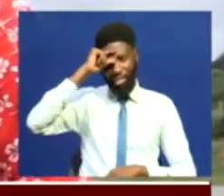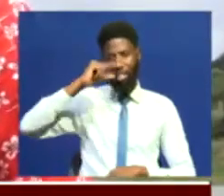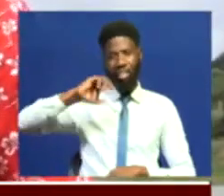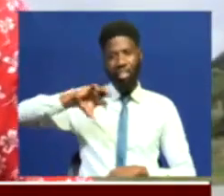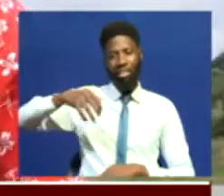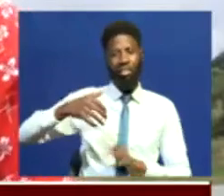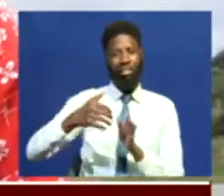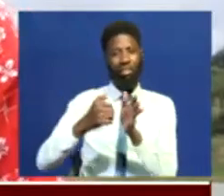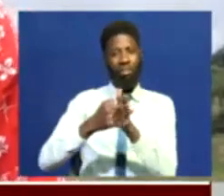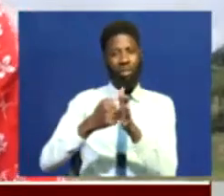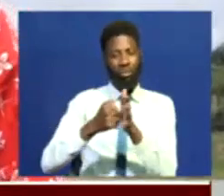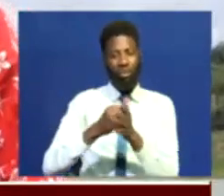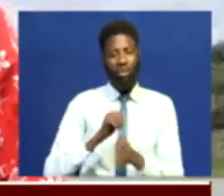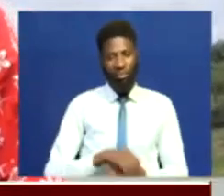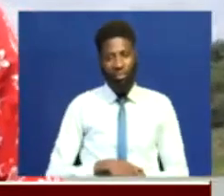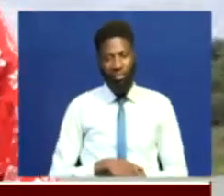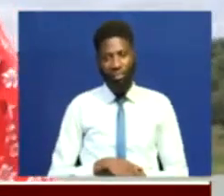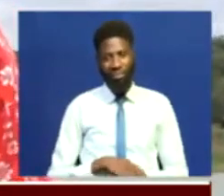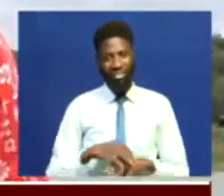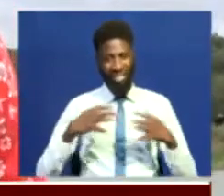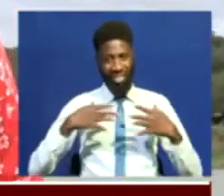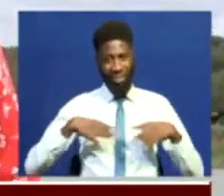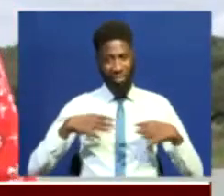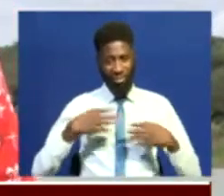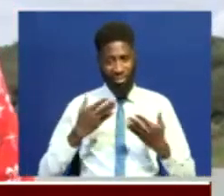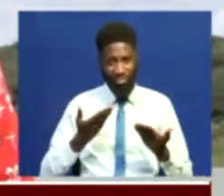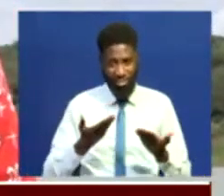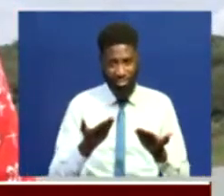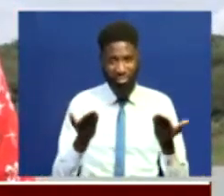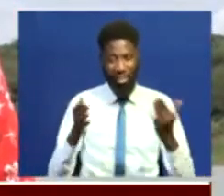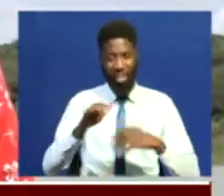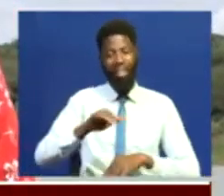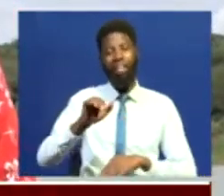kama hii ili kuhakikisha kwamba kuna upatikanaji rahisi